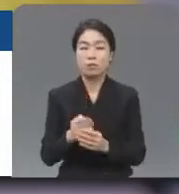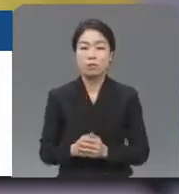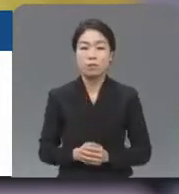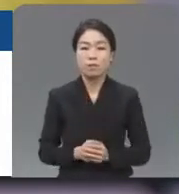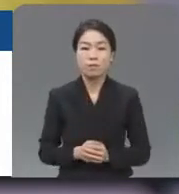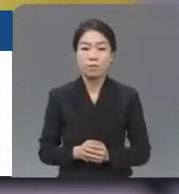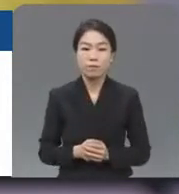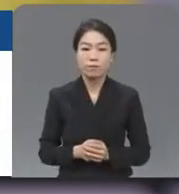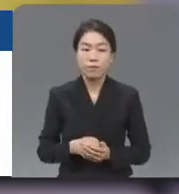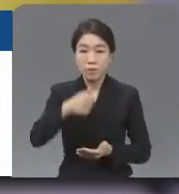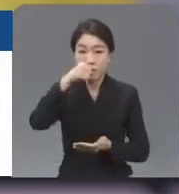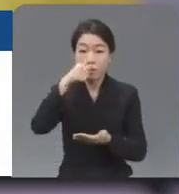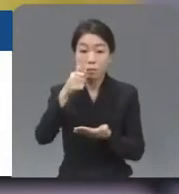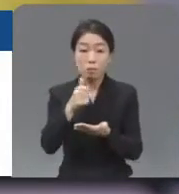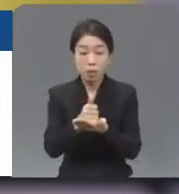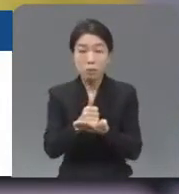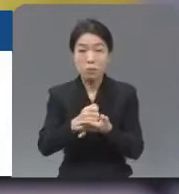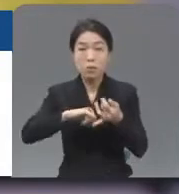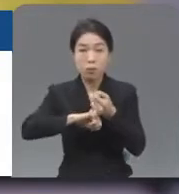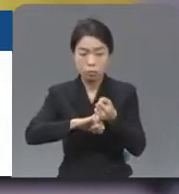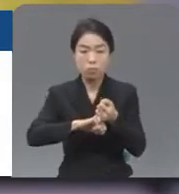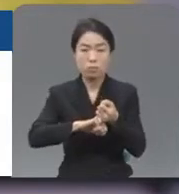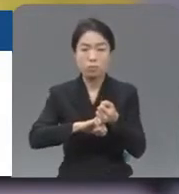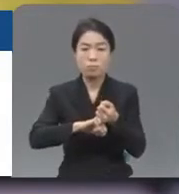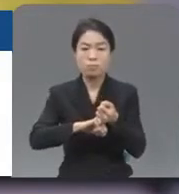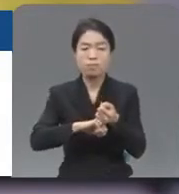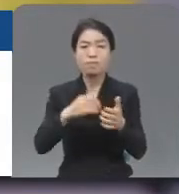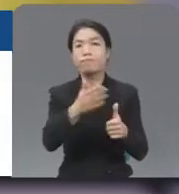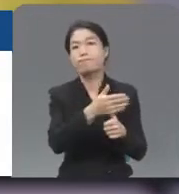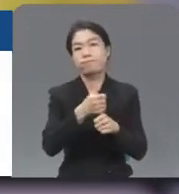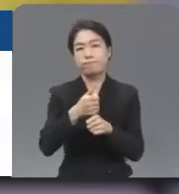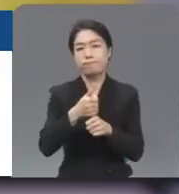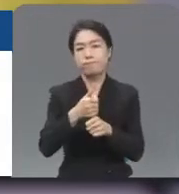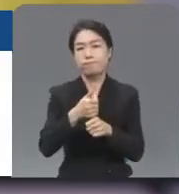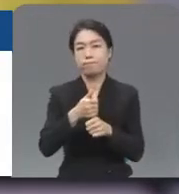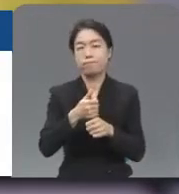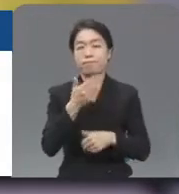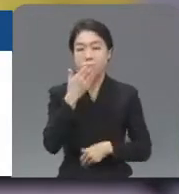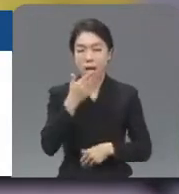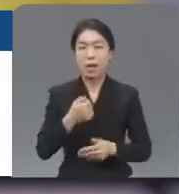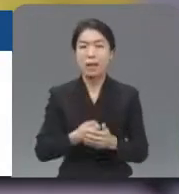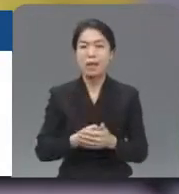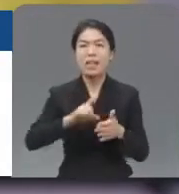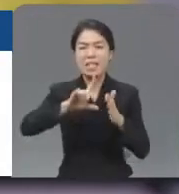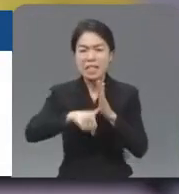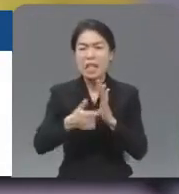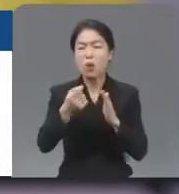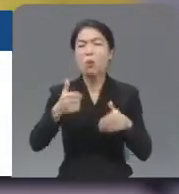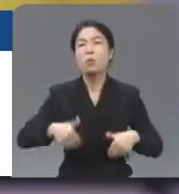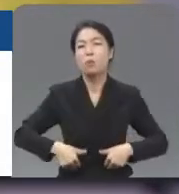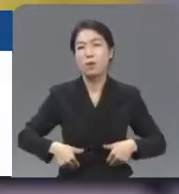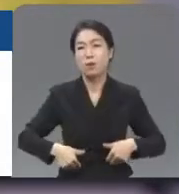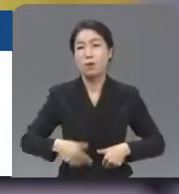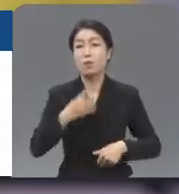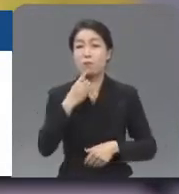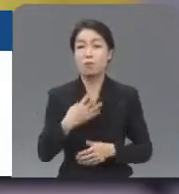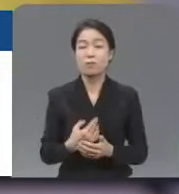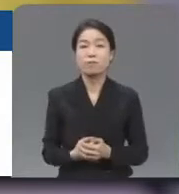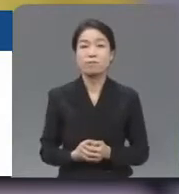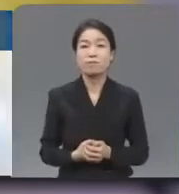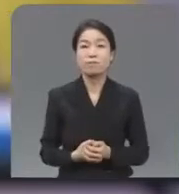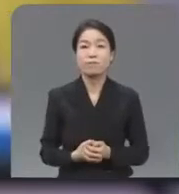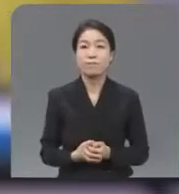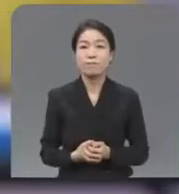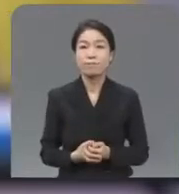있습니다. 그래서 범죄는 반드시 잡힙니다. 시간 문제일 뿐입니다.